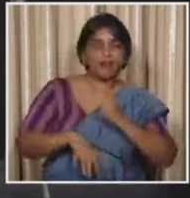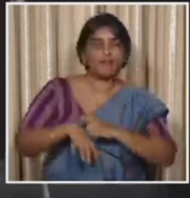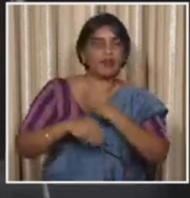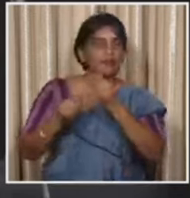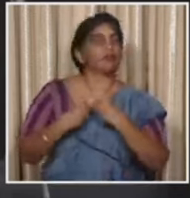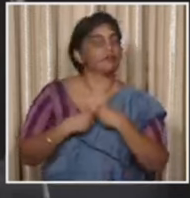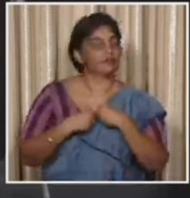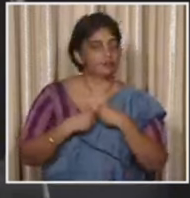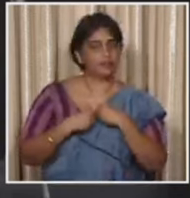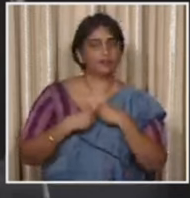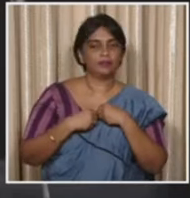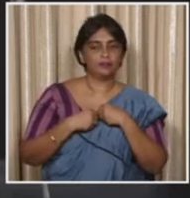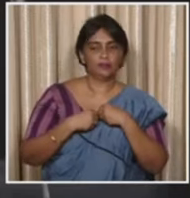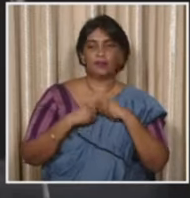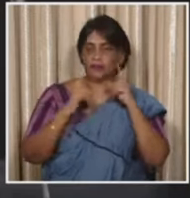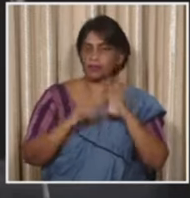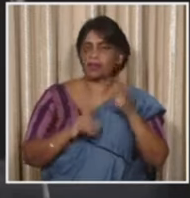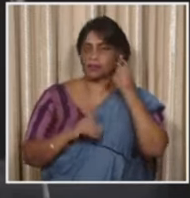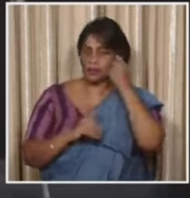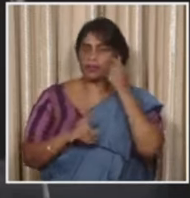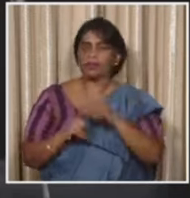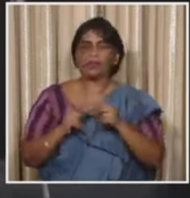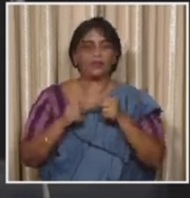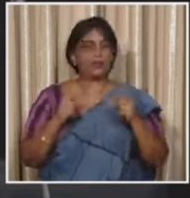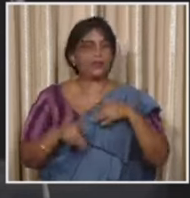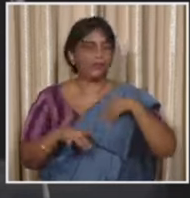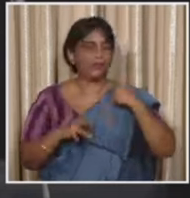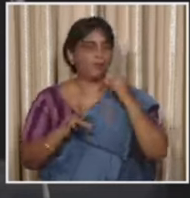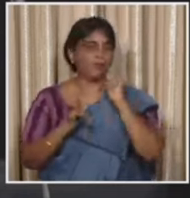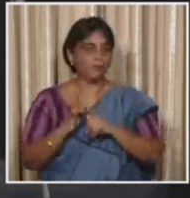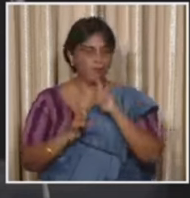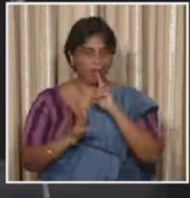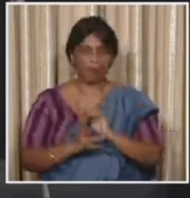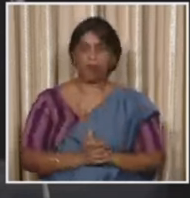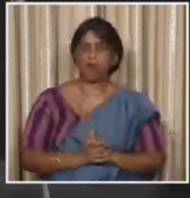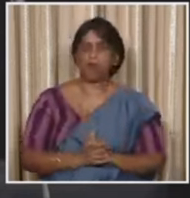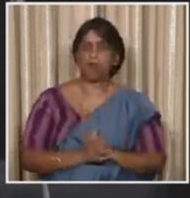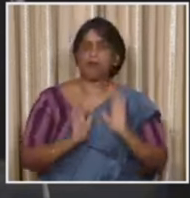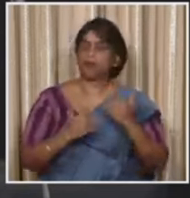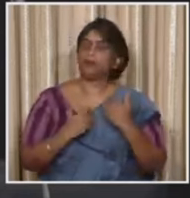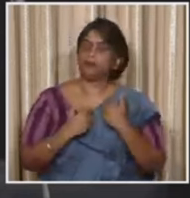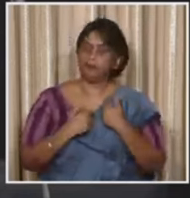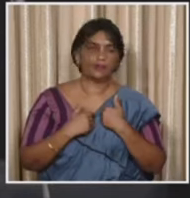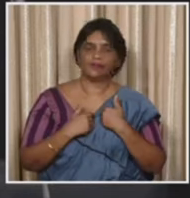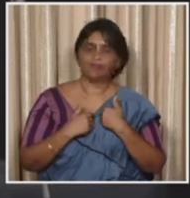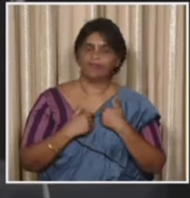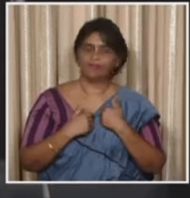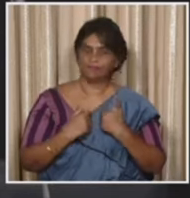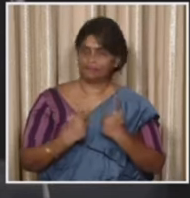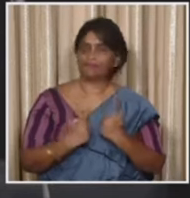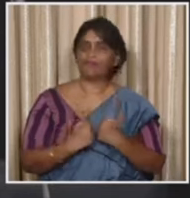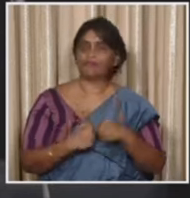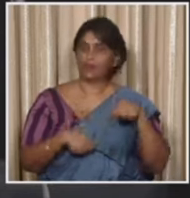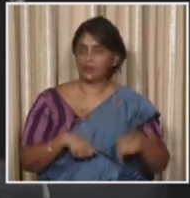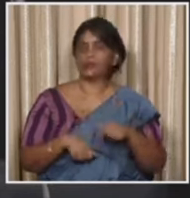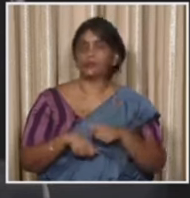පවත්වන්න පුළුවන්. ඒ වගේ මතයක ඉඳන් තමයි විපක්ෂ ප්‍රධාන සංවිධායක කතා කරේ. පස්සේ මම අතෑරියේ නෑ. මම මේ